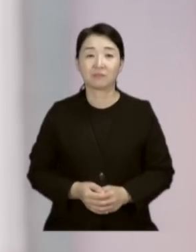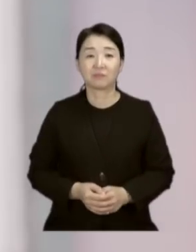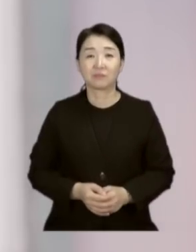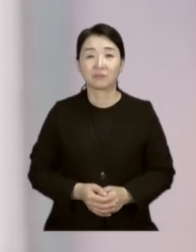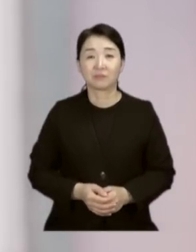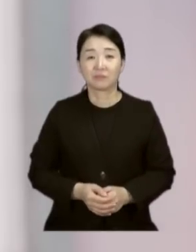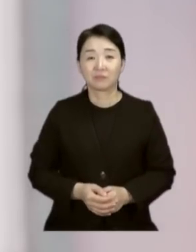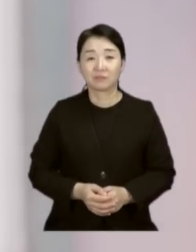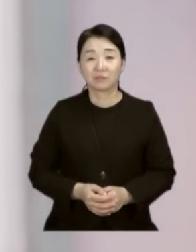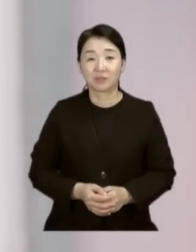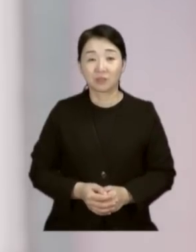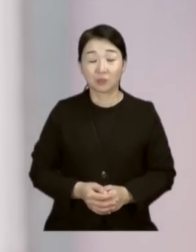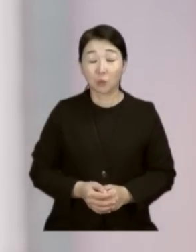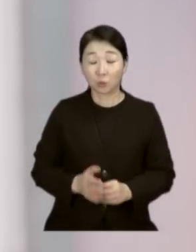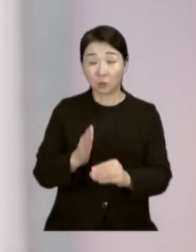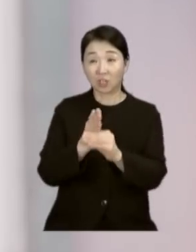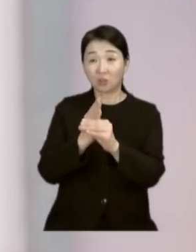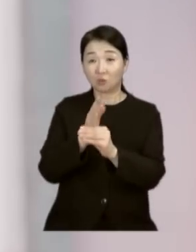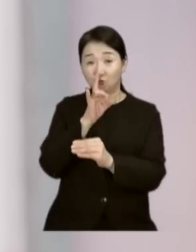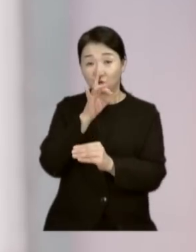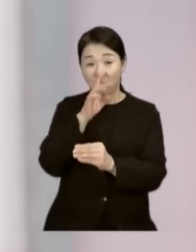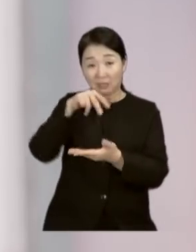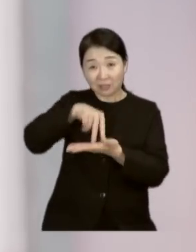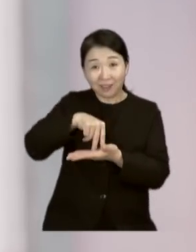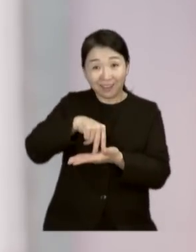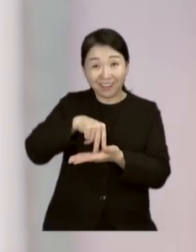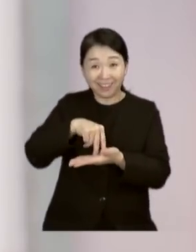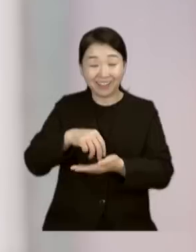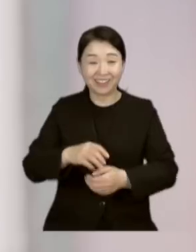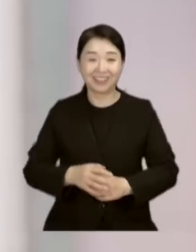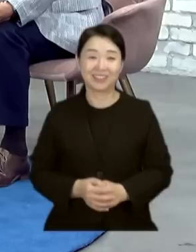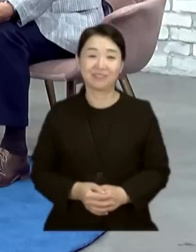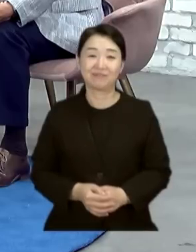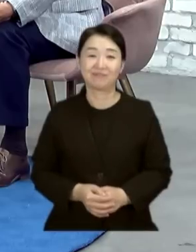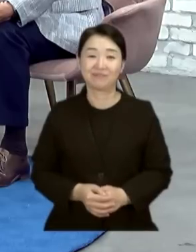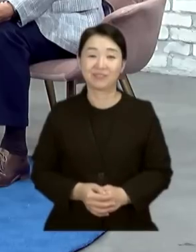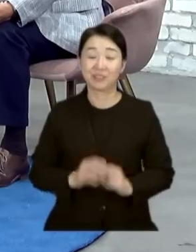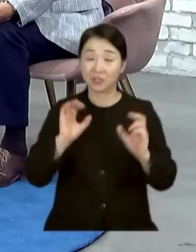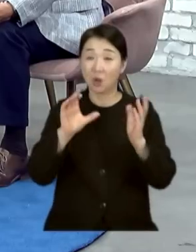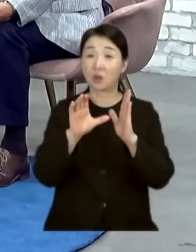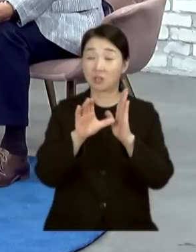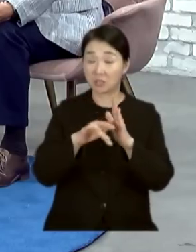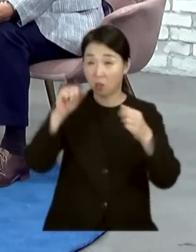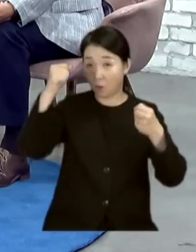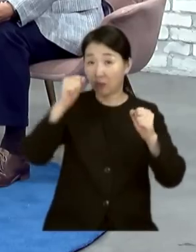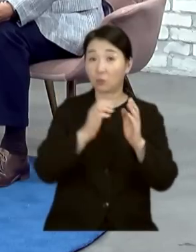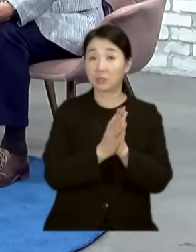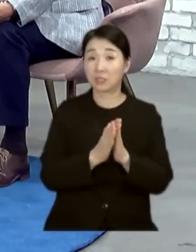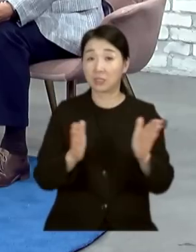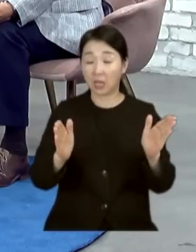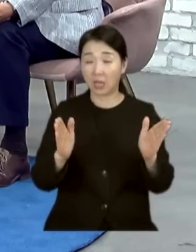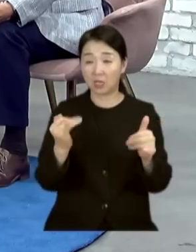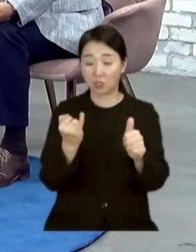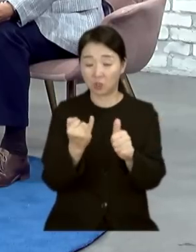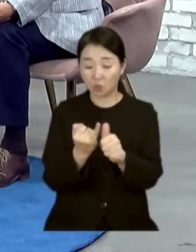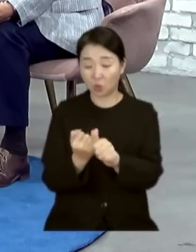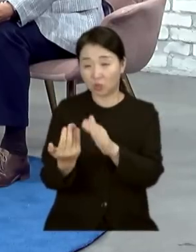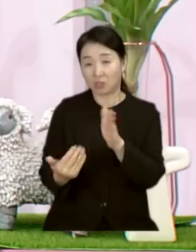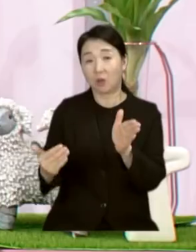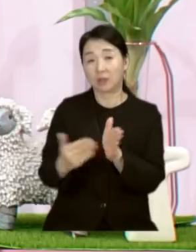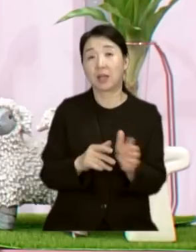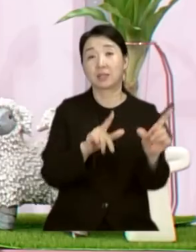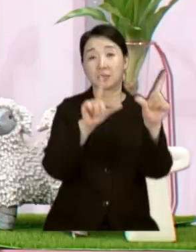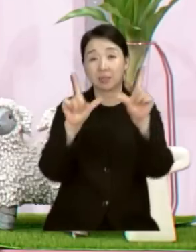네. 그것도 가운데 섰잖아요 항상. 센터. 네 아유 뭐 그냥 어렸을 때 데뷔를 하고 결혼하기